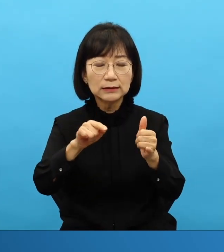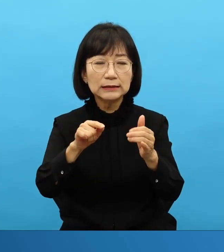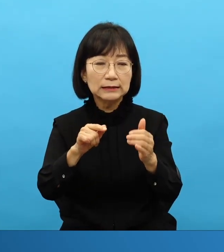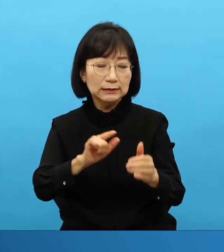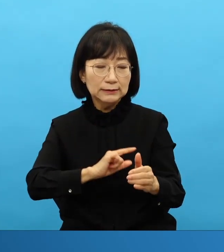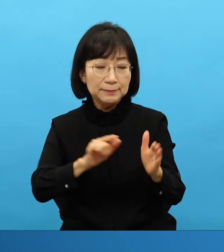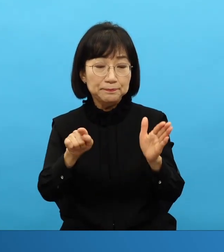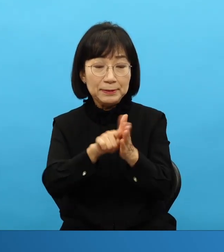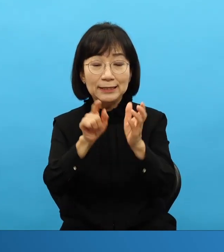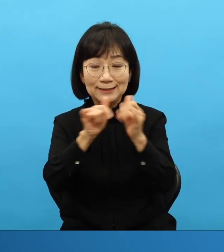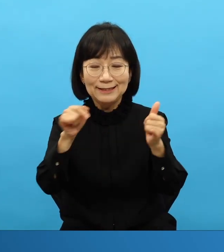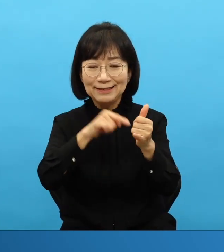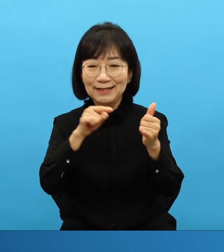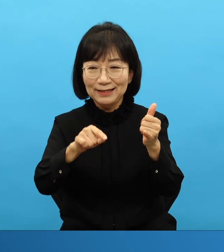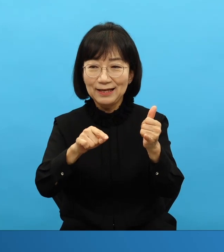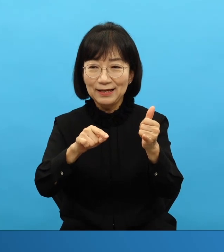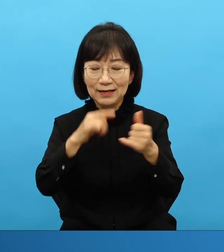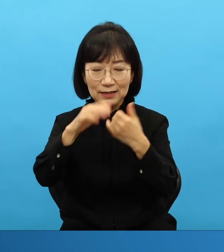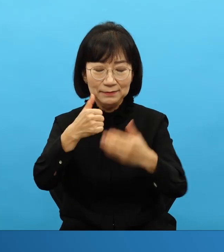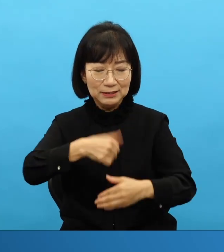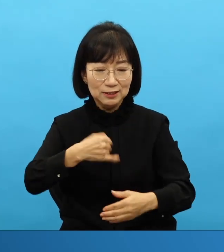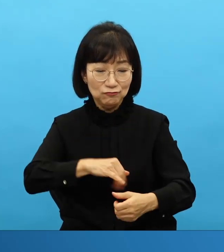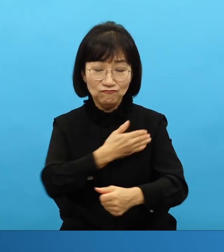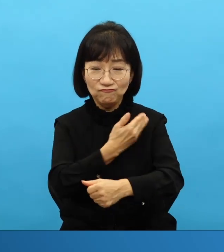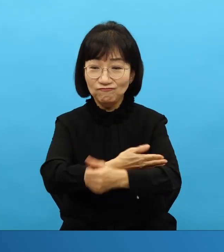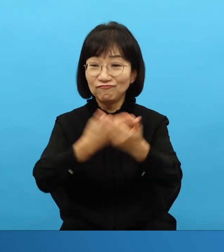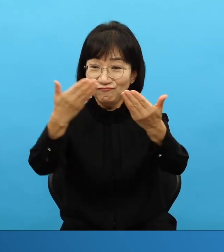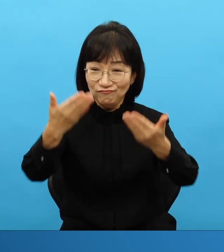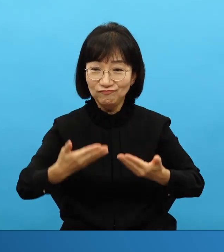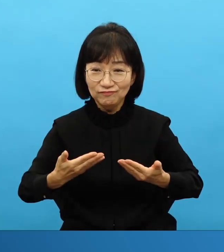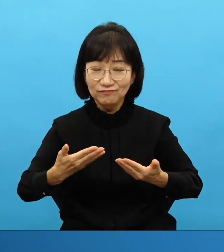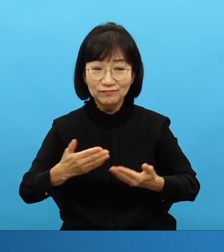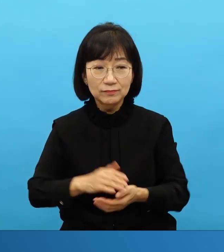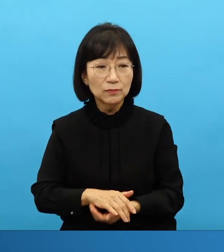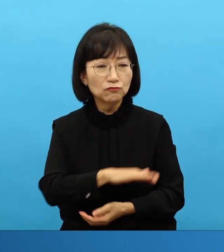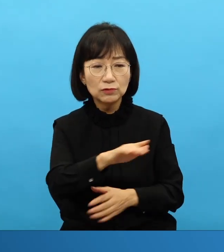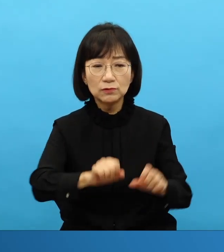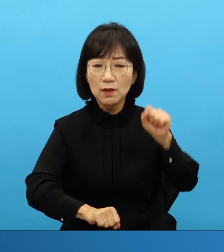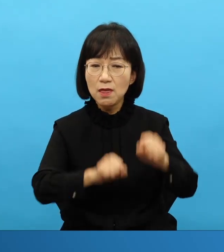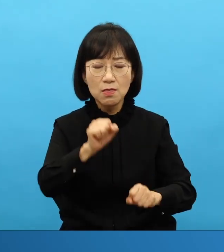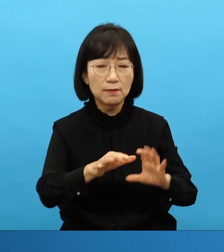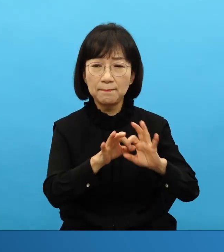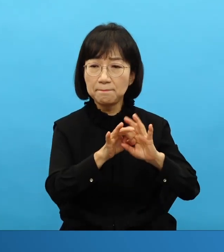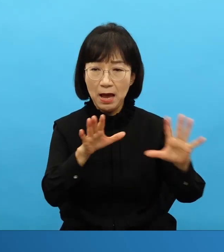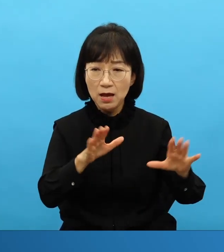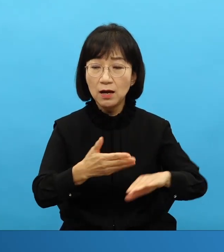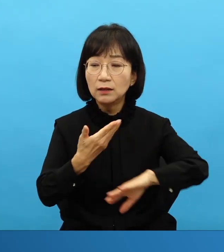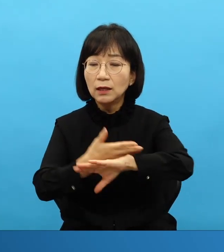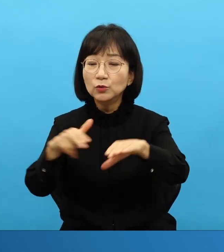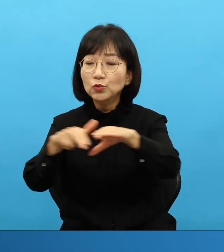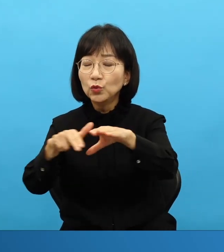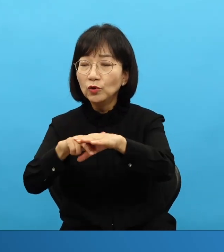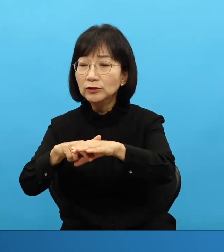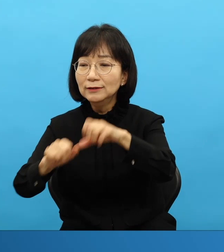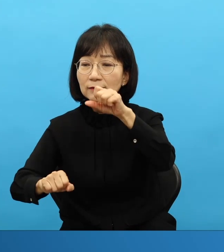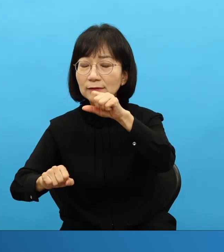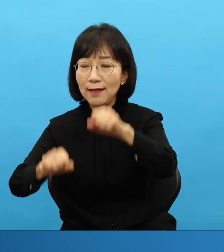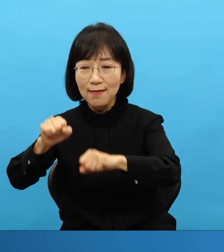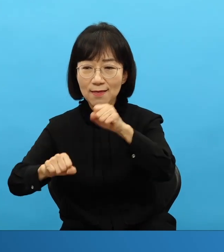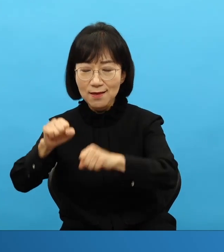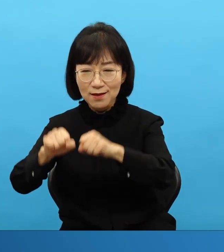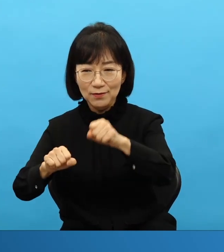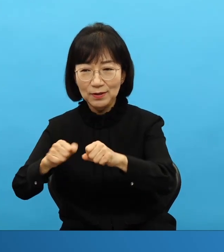女， 행위 구원이 아니거든요. 不是靠着行为得救。 종교는 행위 구원입니다. 宗教是行为救恩， 기독교는